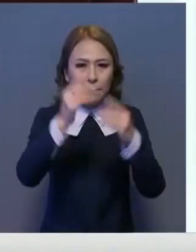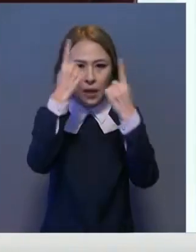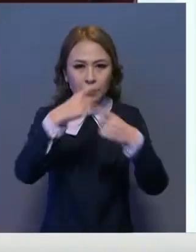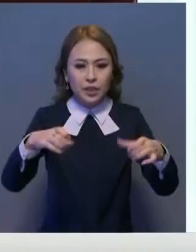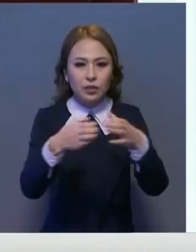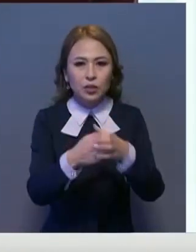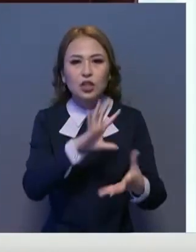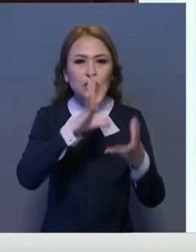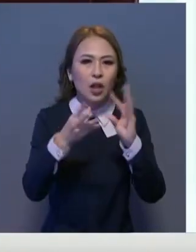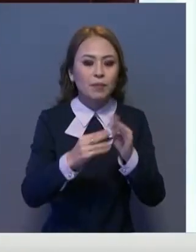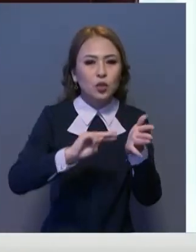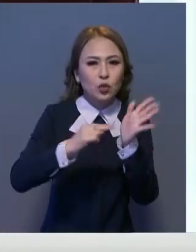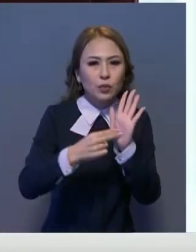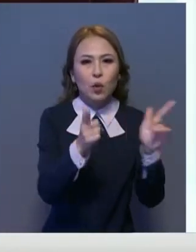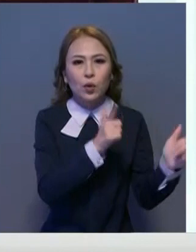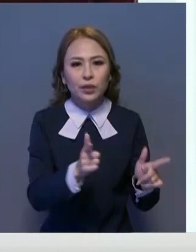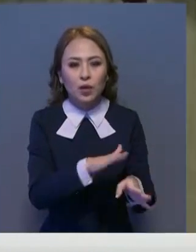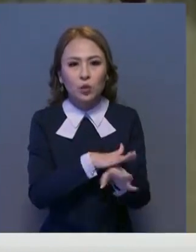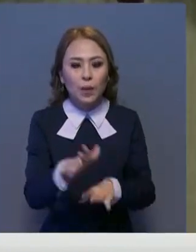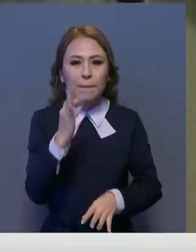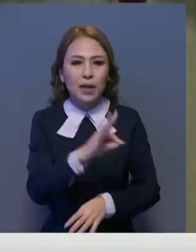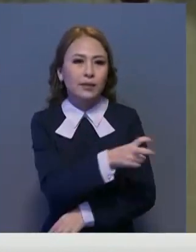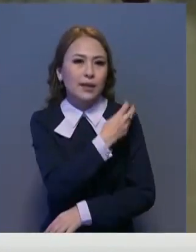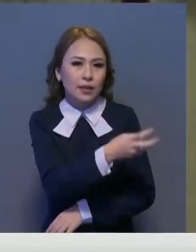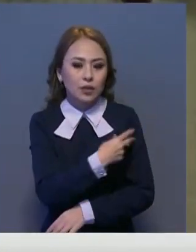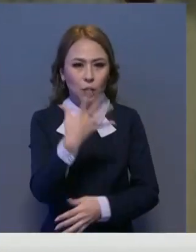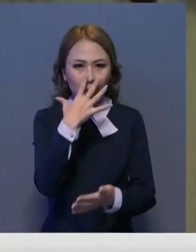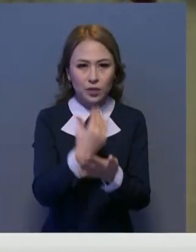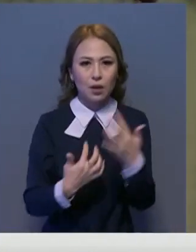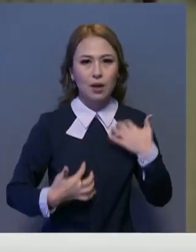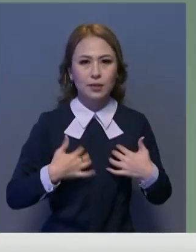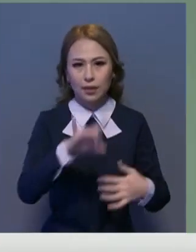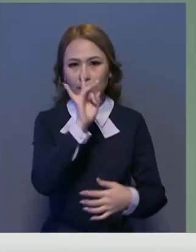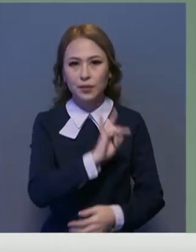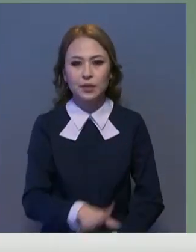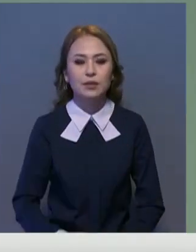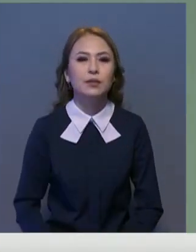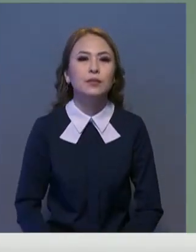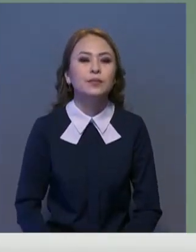бойынша жалпы жоспар орындалуда. Бірақ дәрігерлердің өздері асығар емес.